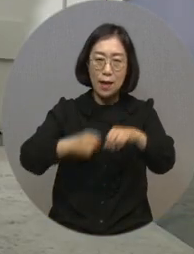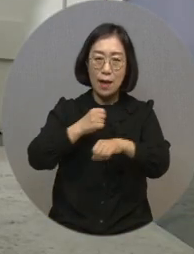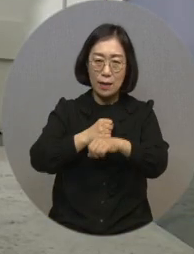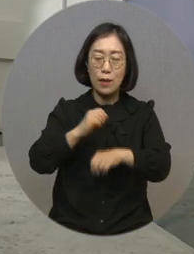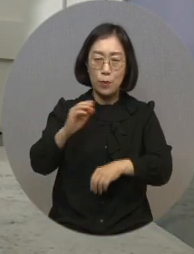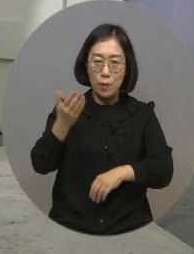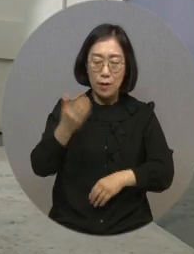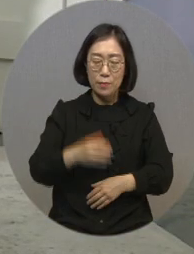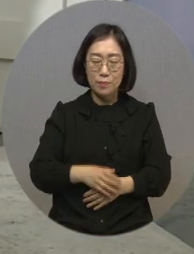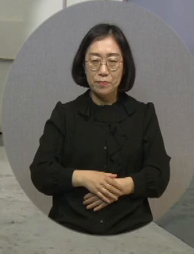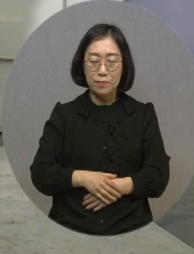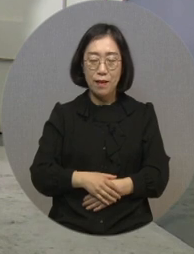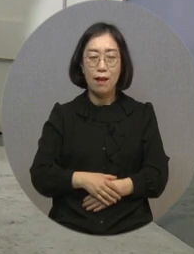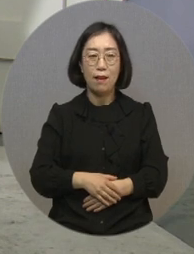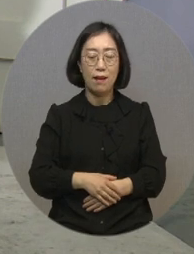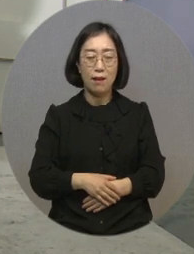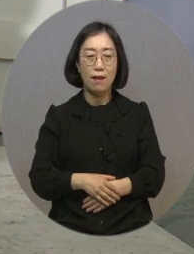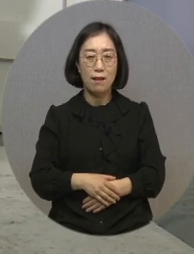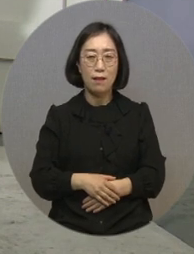네. 아, 그렇습니까.